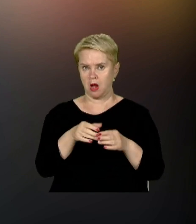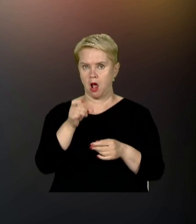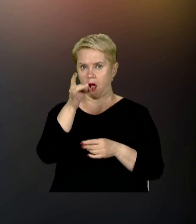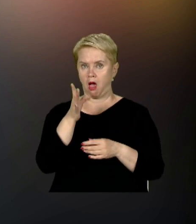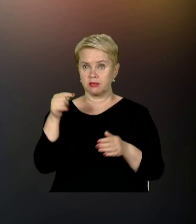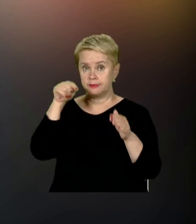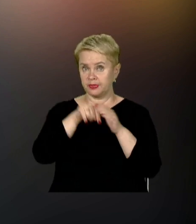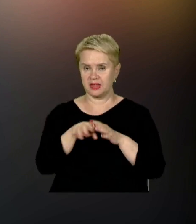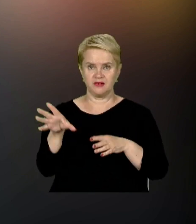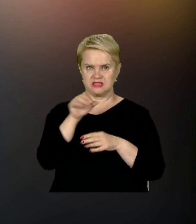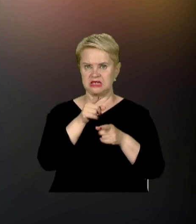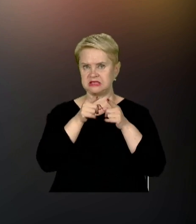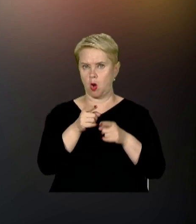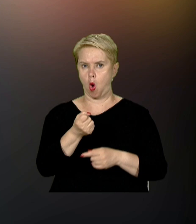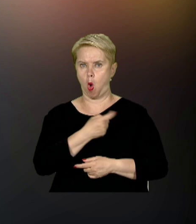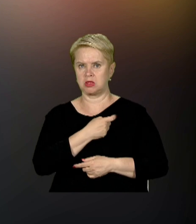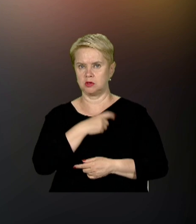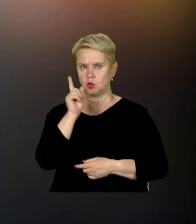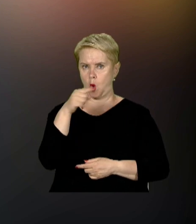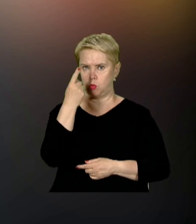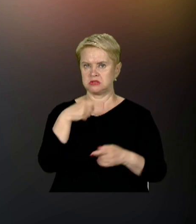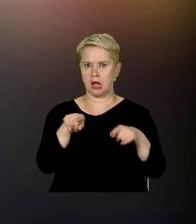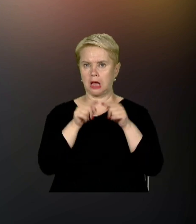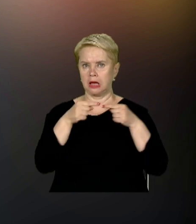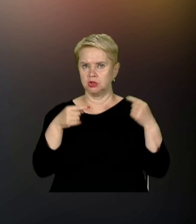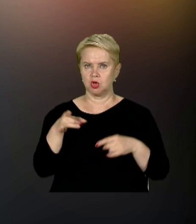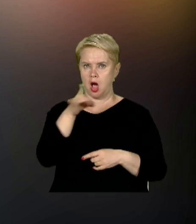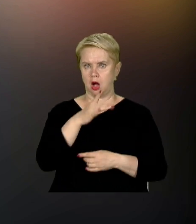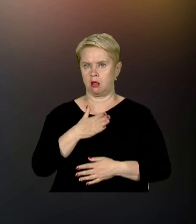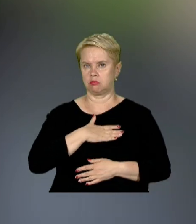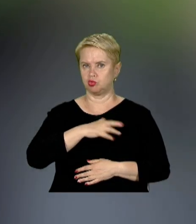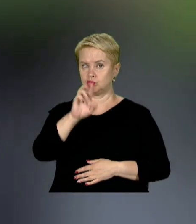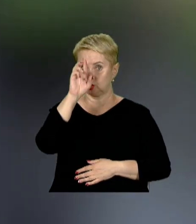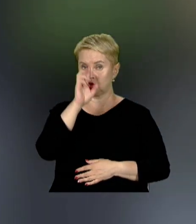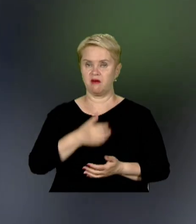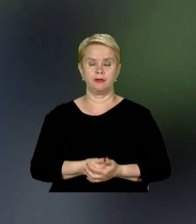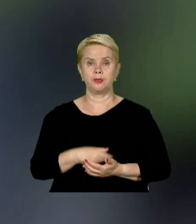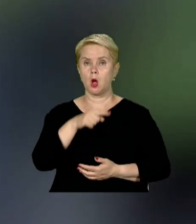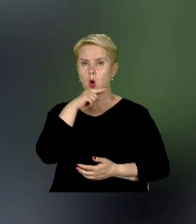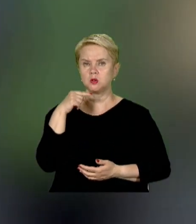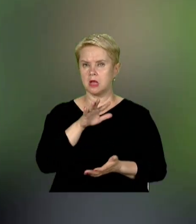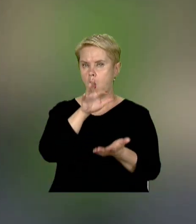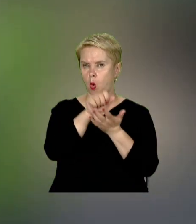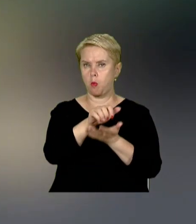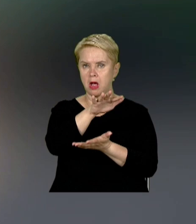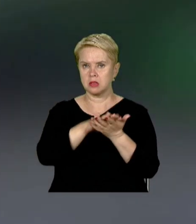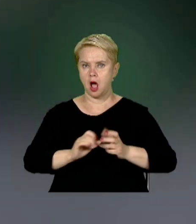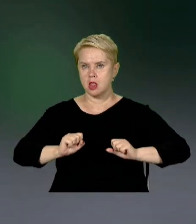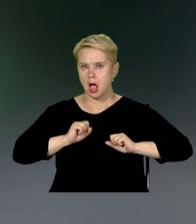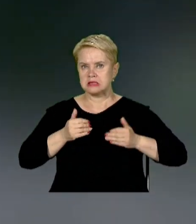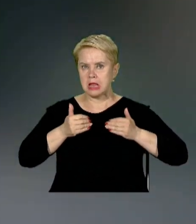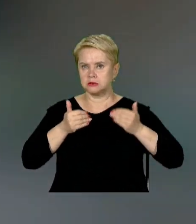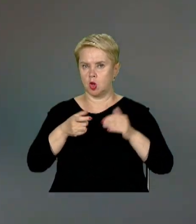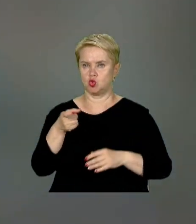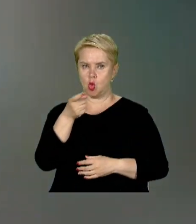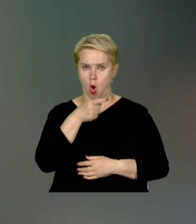ракет. Всі вони загрожують Одесі та області, а також іншим регіонам нашої держави. Російські окупанти й далі намагаються наступати